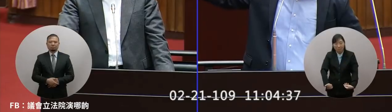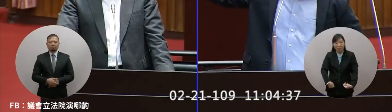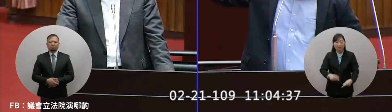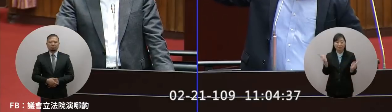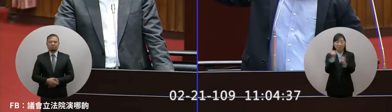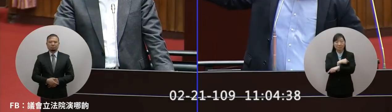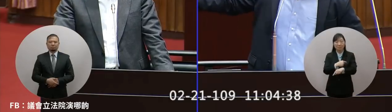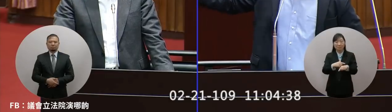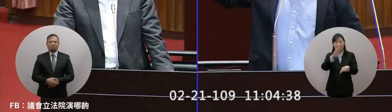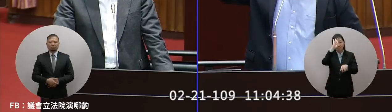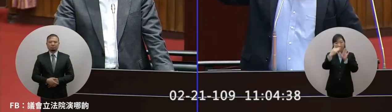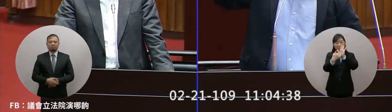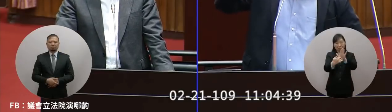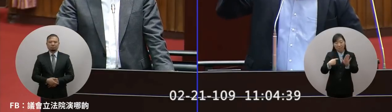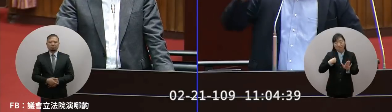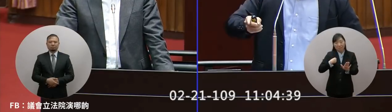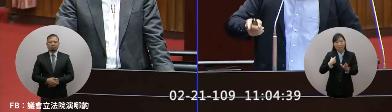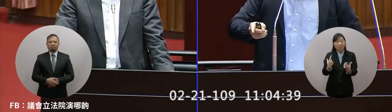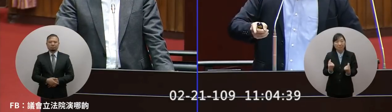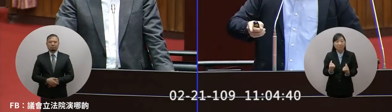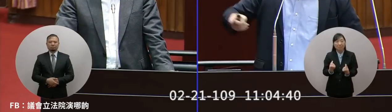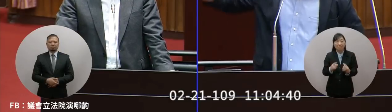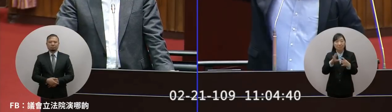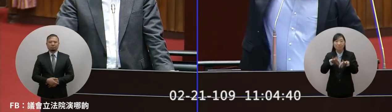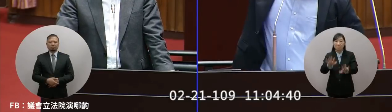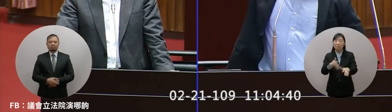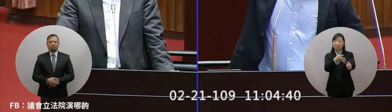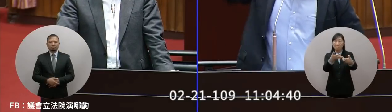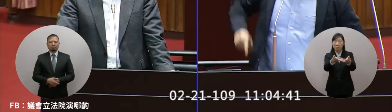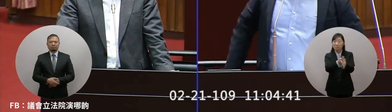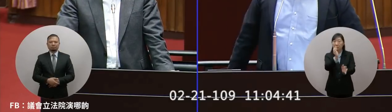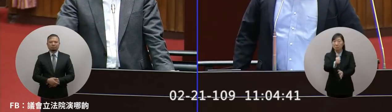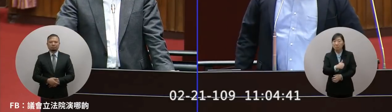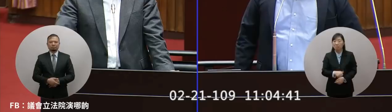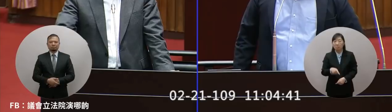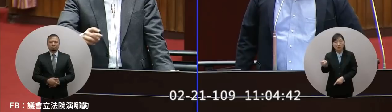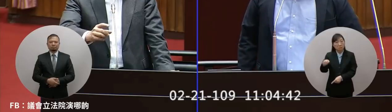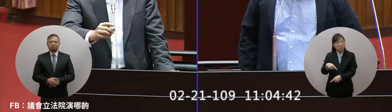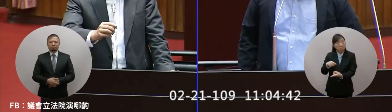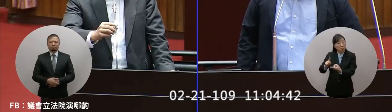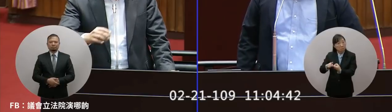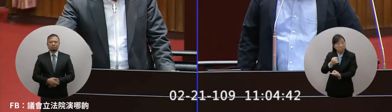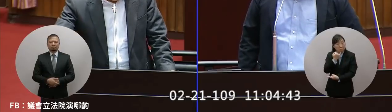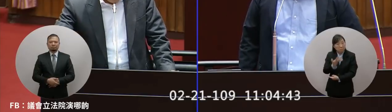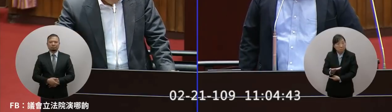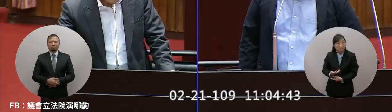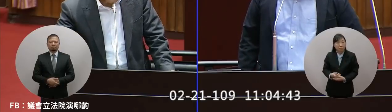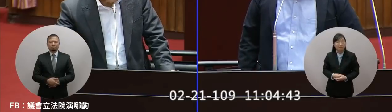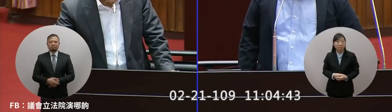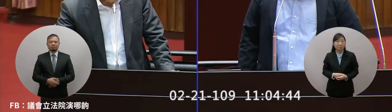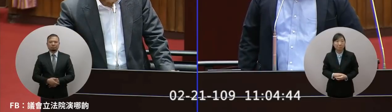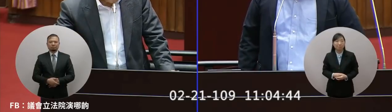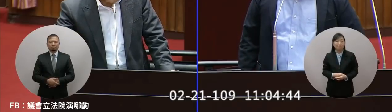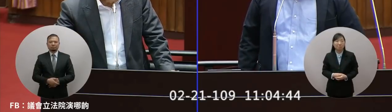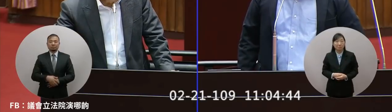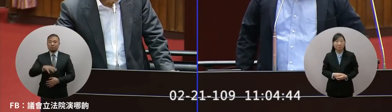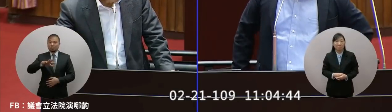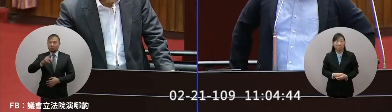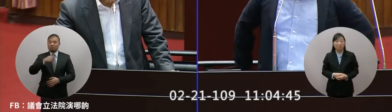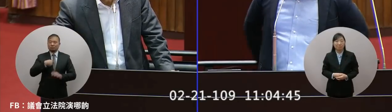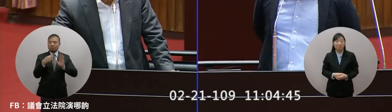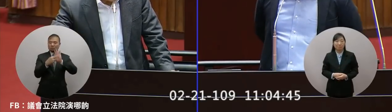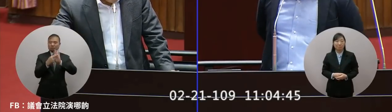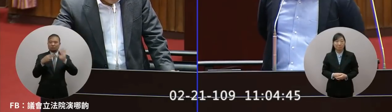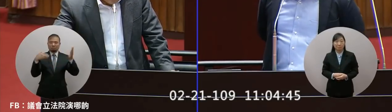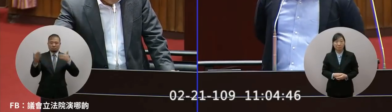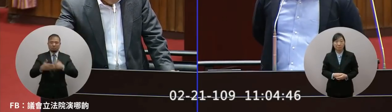来穿，那请问部长，这样的作业这样可以吗？ 我们首先的观念要澄清